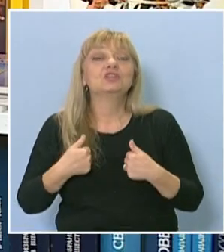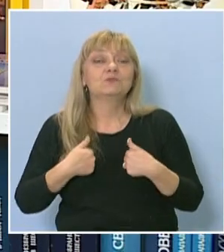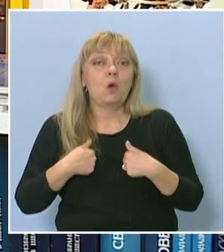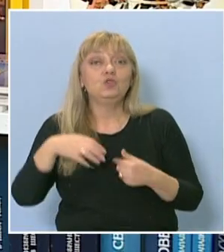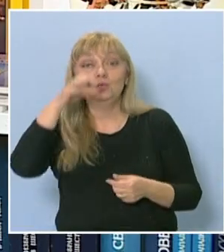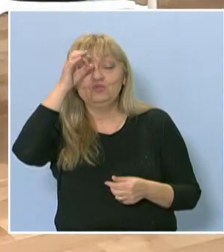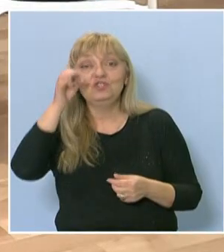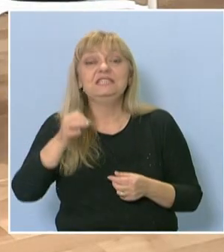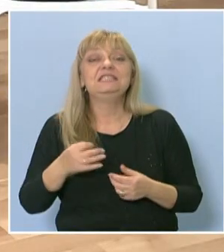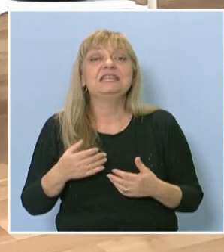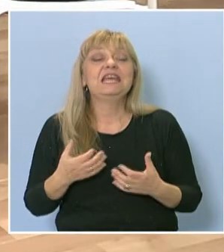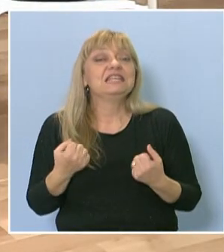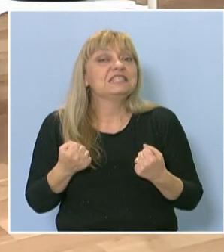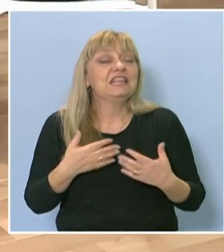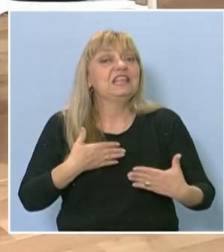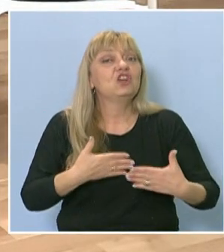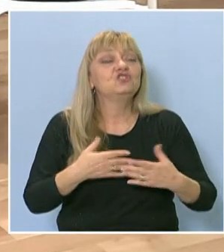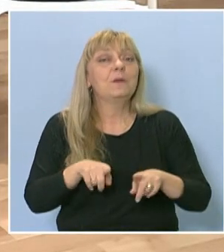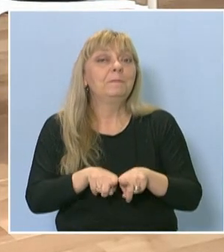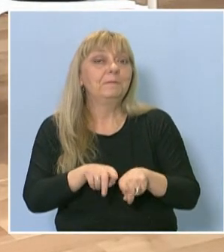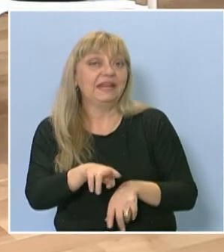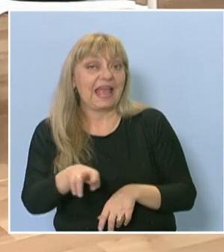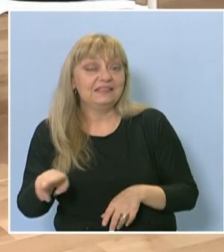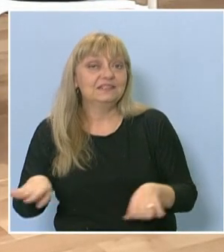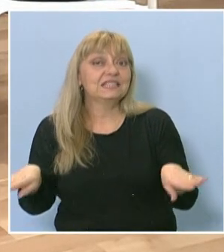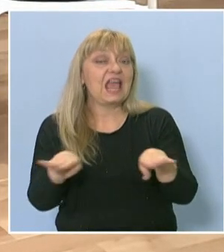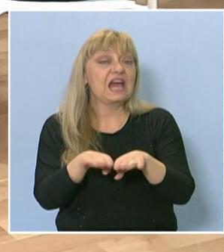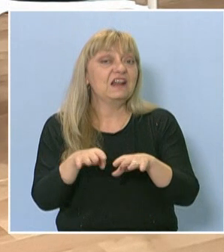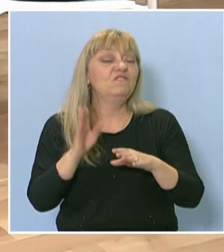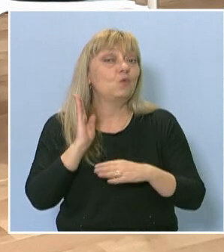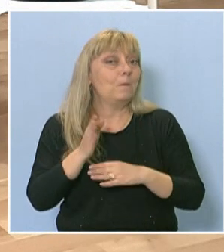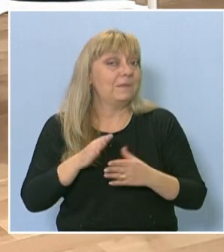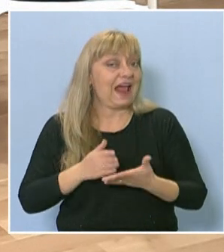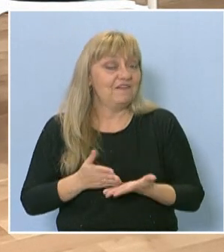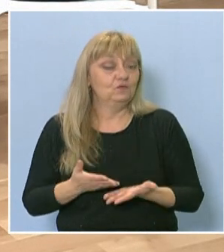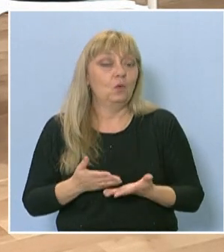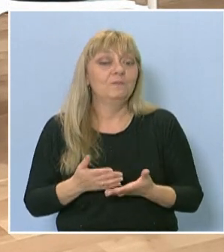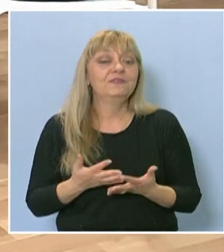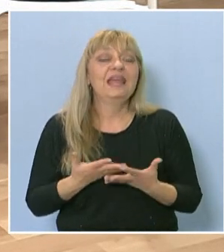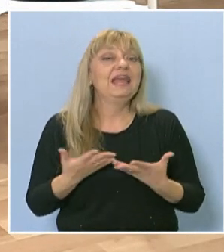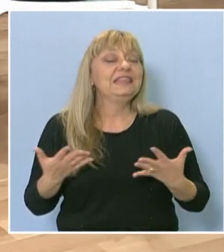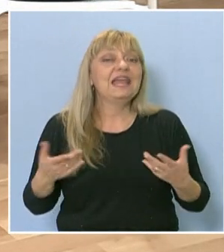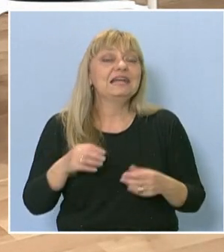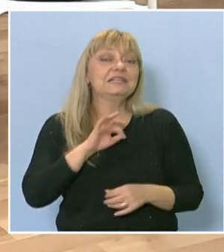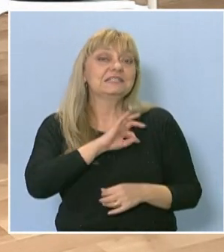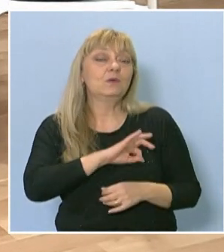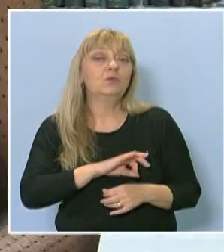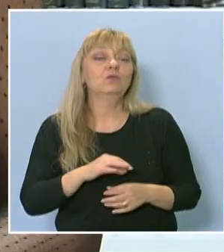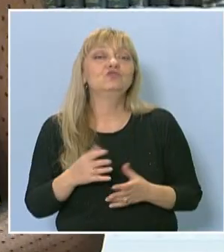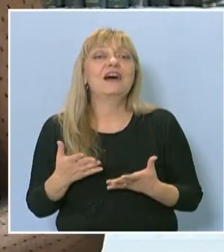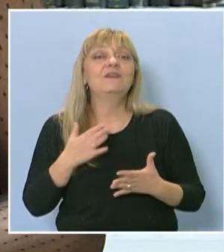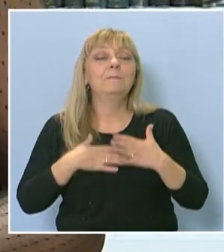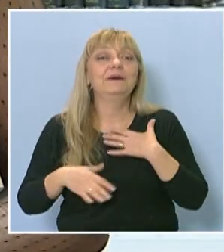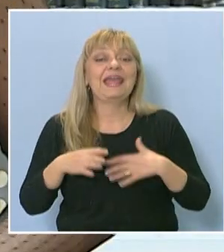по-приятелски, по... И аз не знам как, по-равноправно, защото... Някак се така се получава много приятен